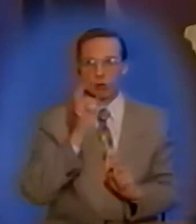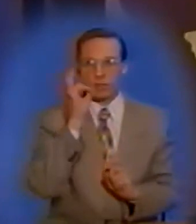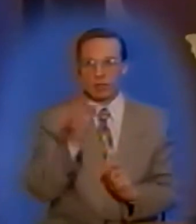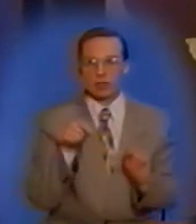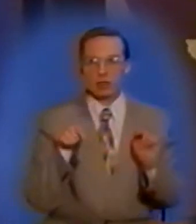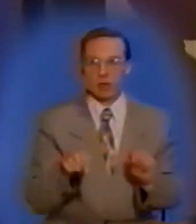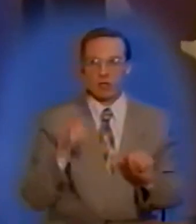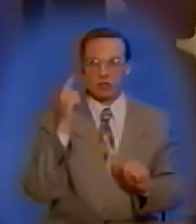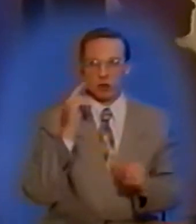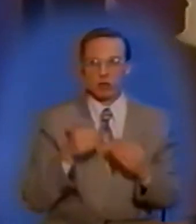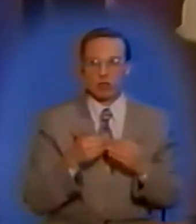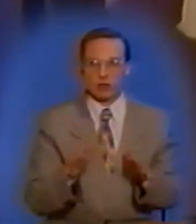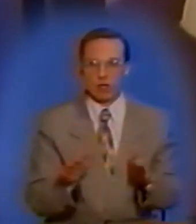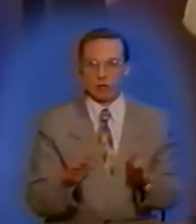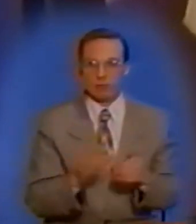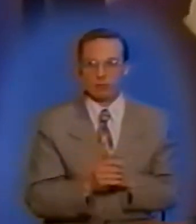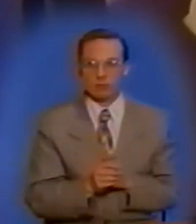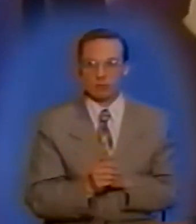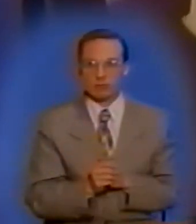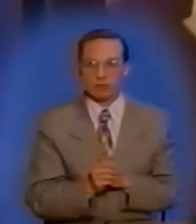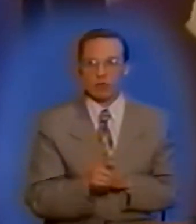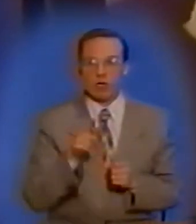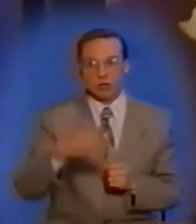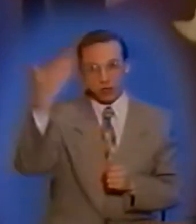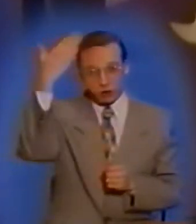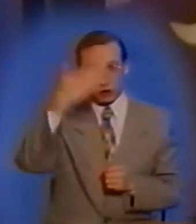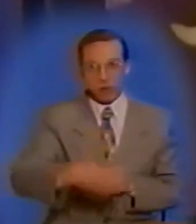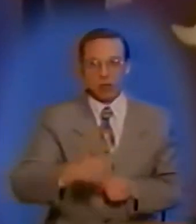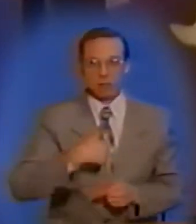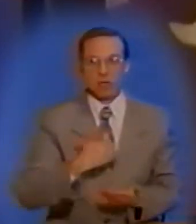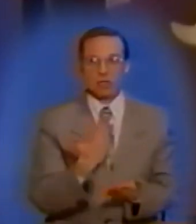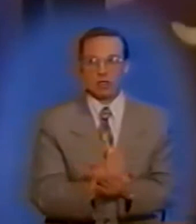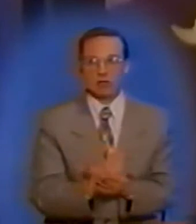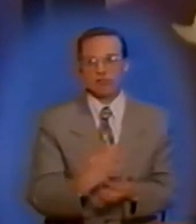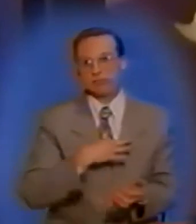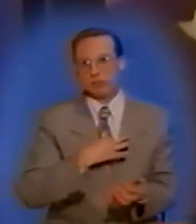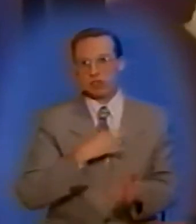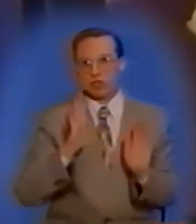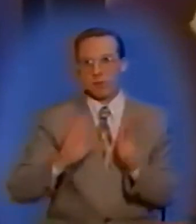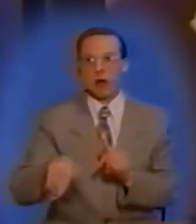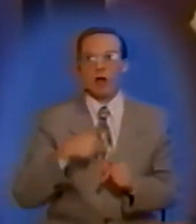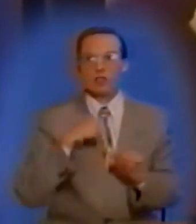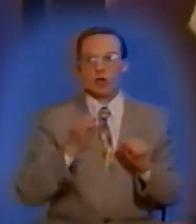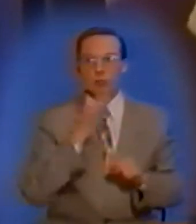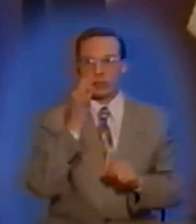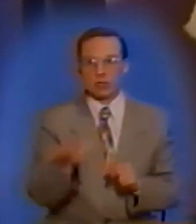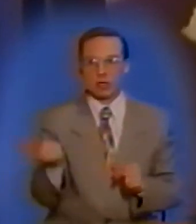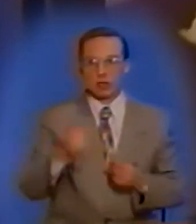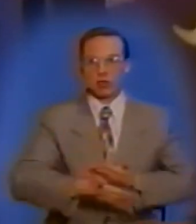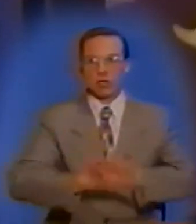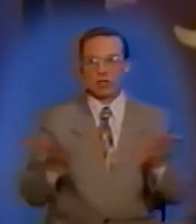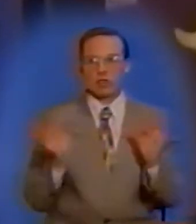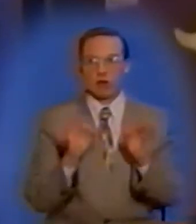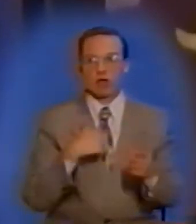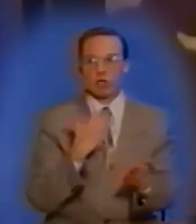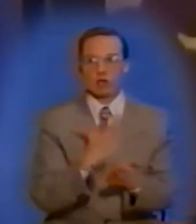dabar, žinokit, atvirai. Ta širma man yra, nu, tiesiog aš galėčiau pasakyti ateiti ir pasakyti šviesiai tiesiai,